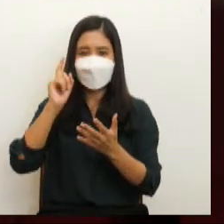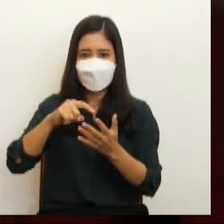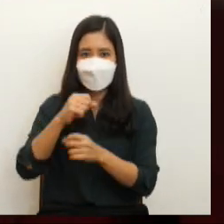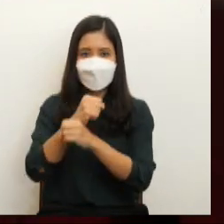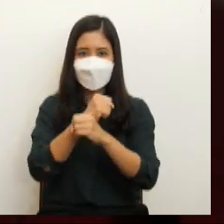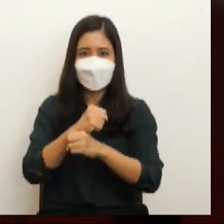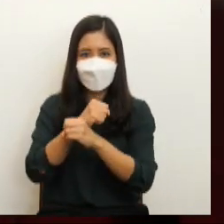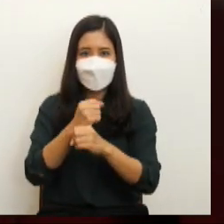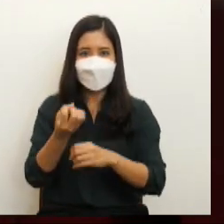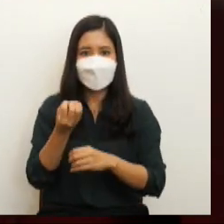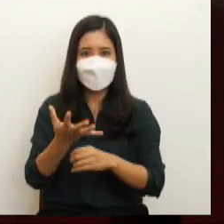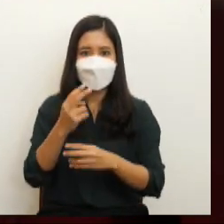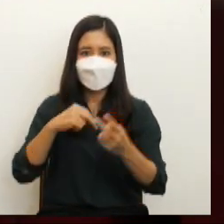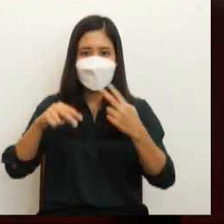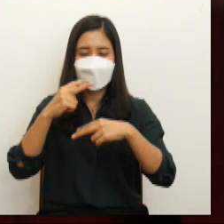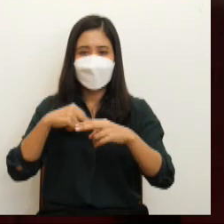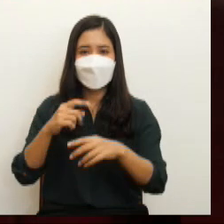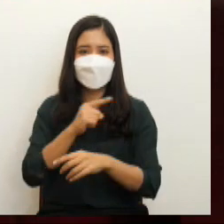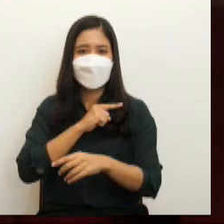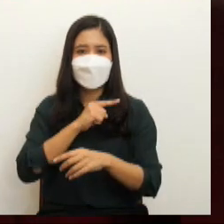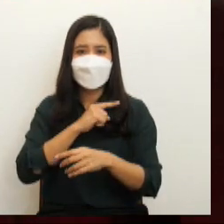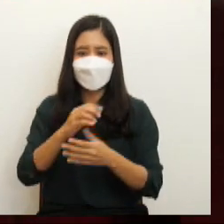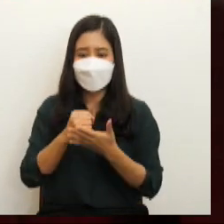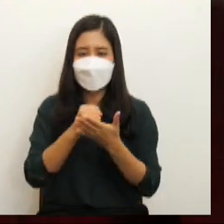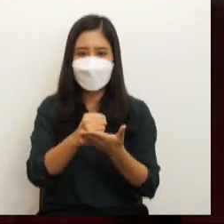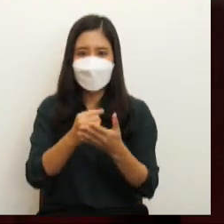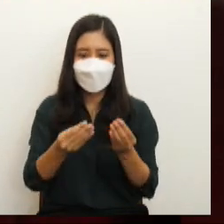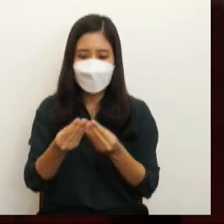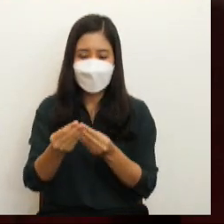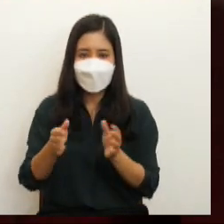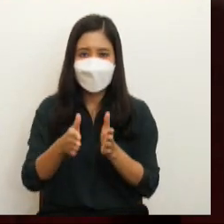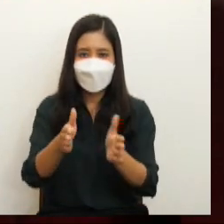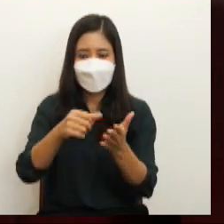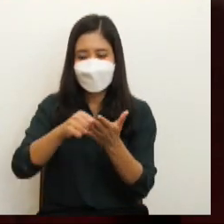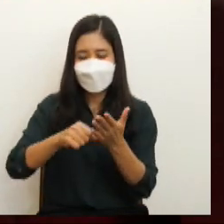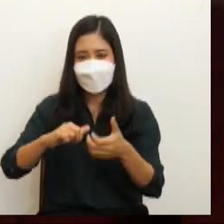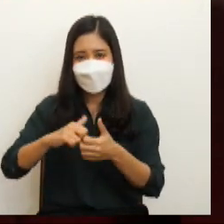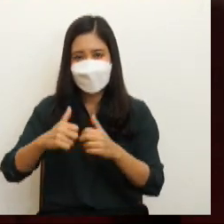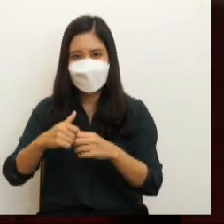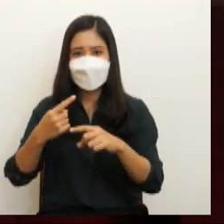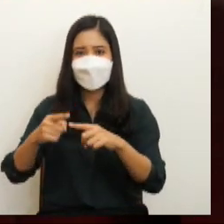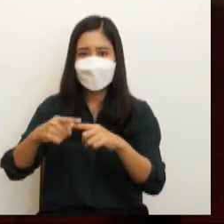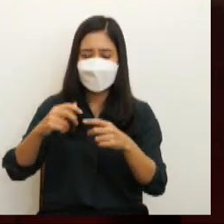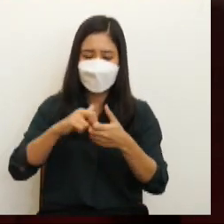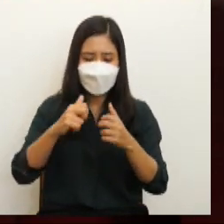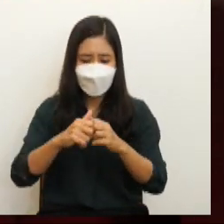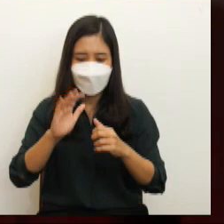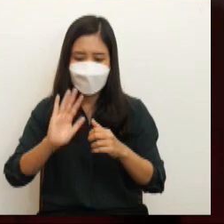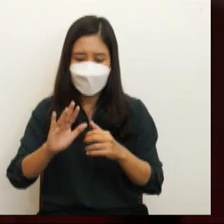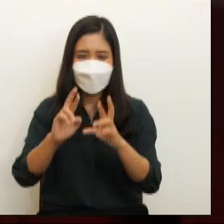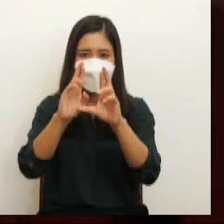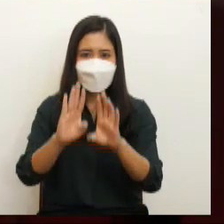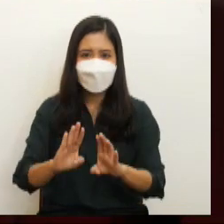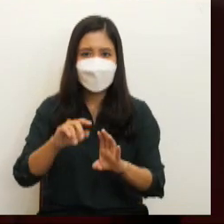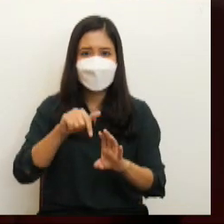หวังงานอาชีวศึกษาระบบทวิภาคีก็ได้มีแนวทางในการแก้ปัญหาเราแก้ปัญหาใน2ระบบค่ะถ้